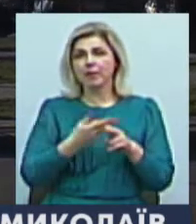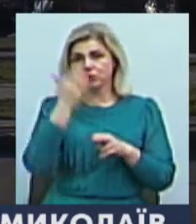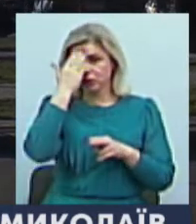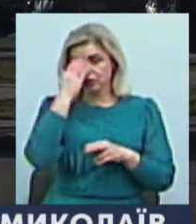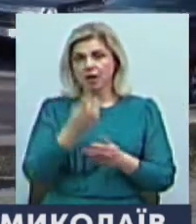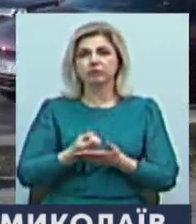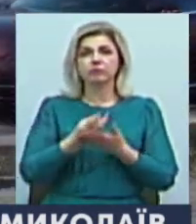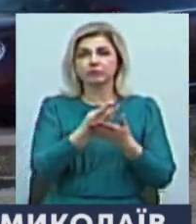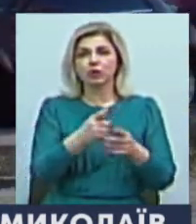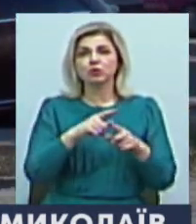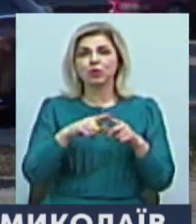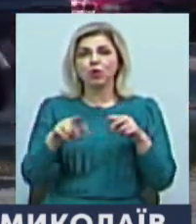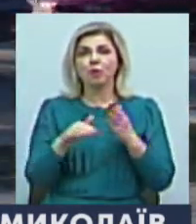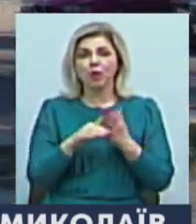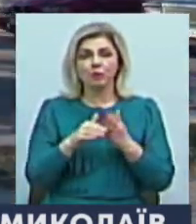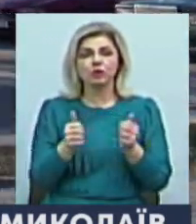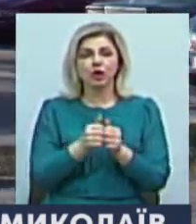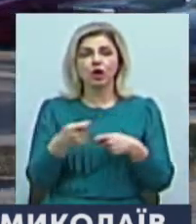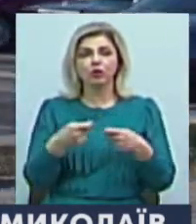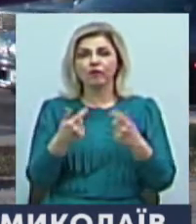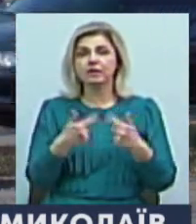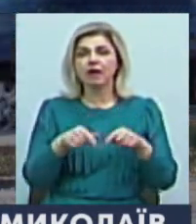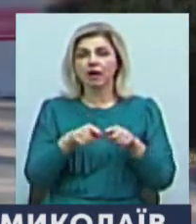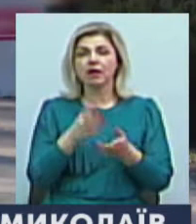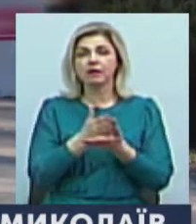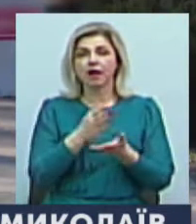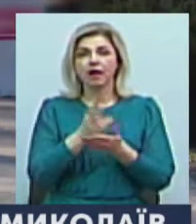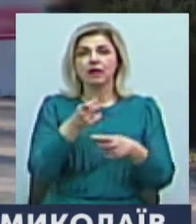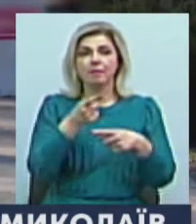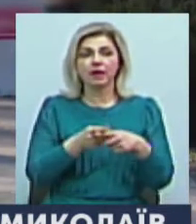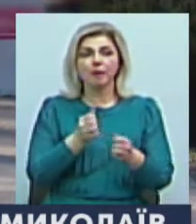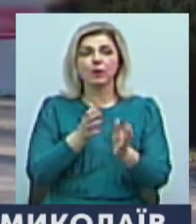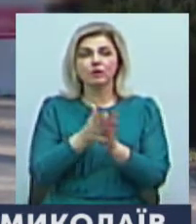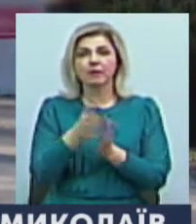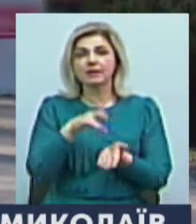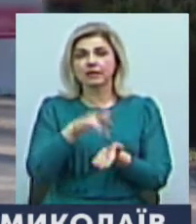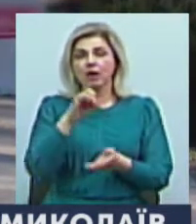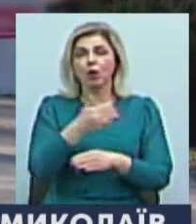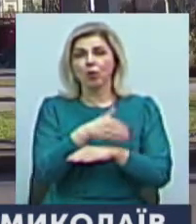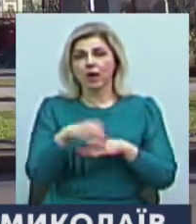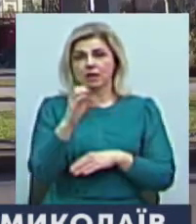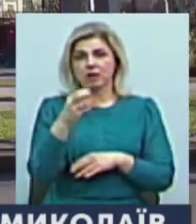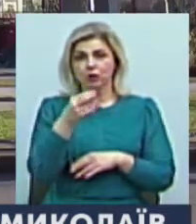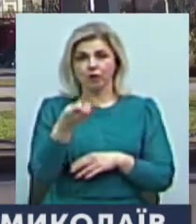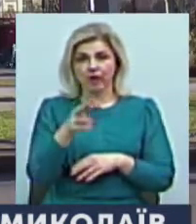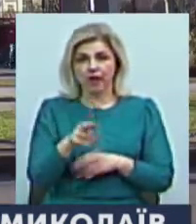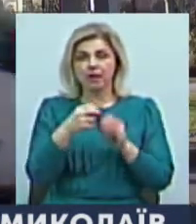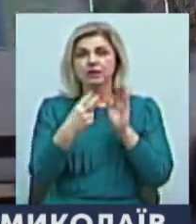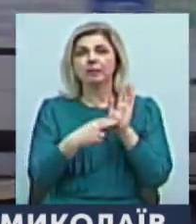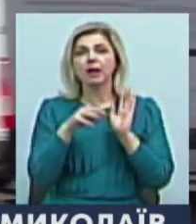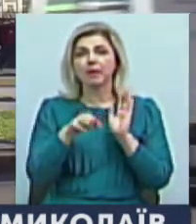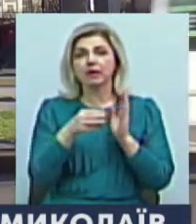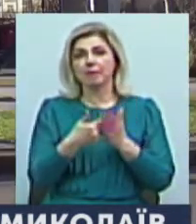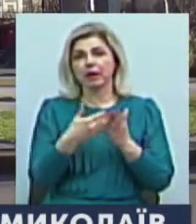забрала швидка допомога від торговельно-розважального закладу, розташованого на перетині проспекту Центрального та вулиці Садової. 17 березня